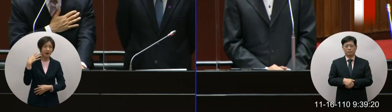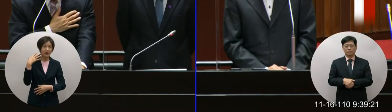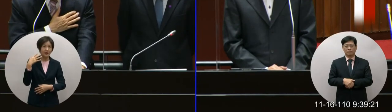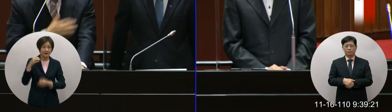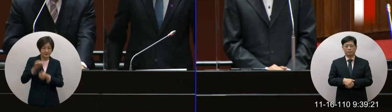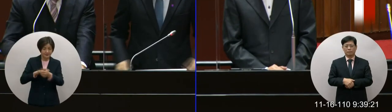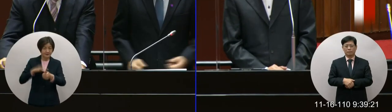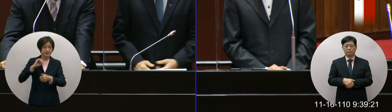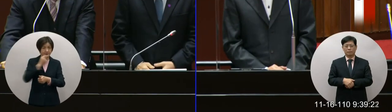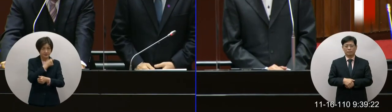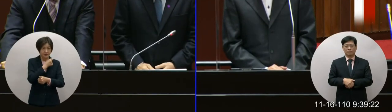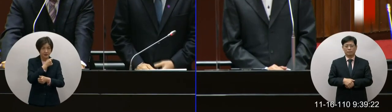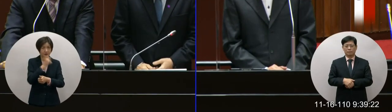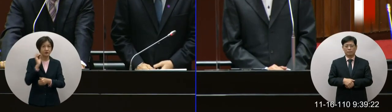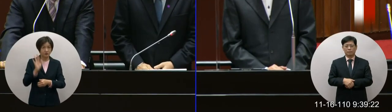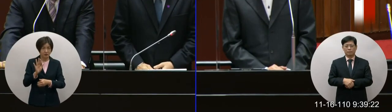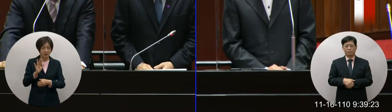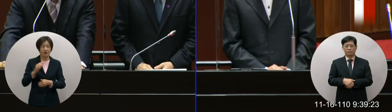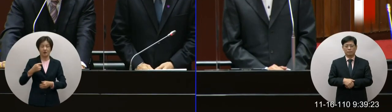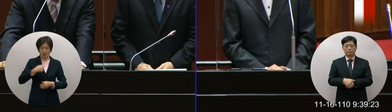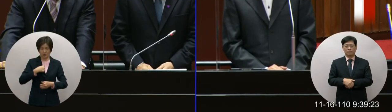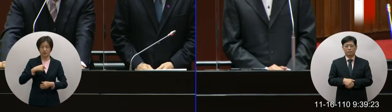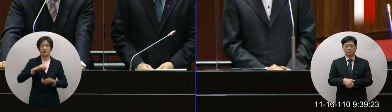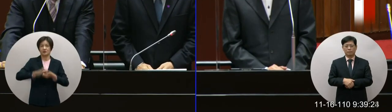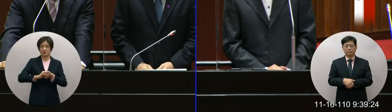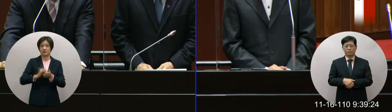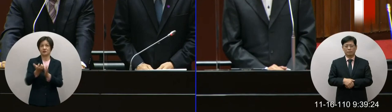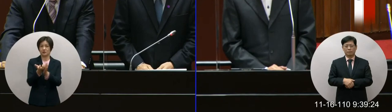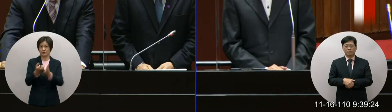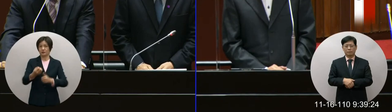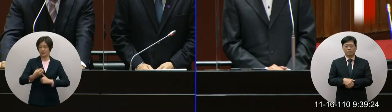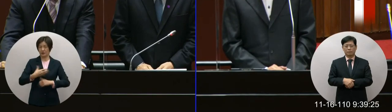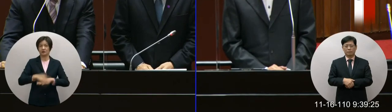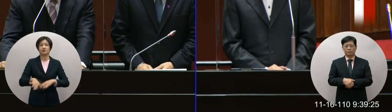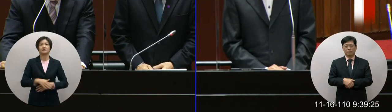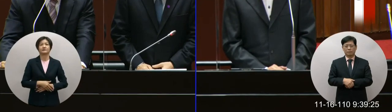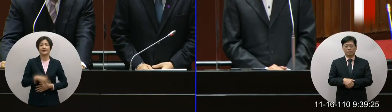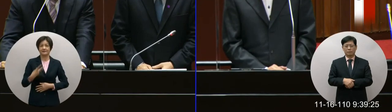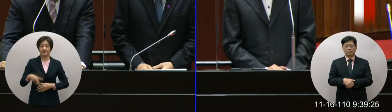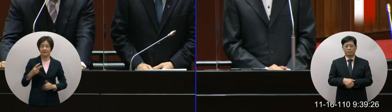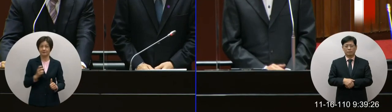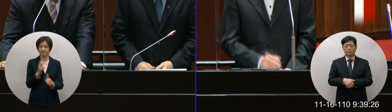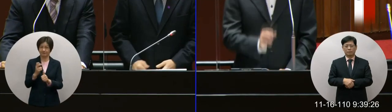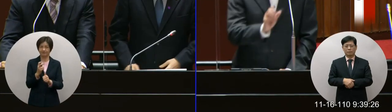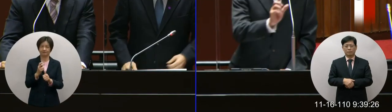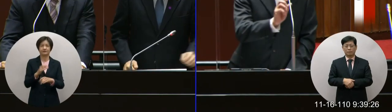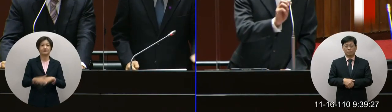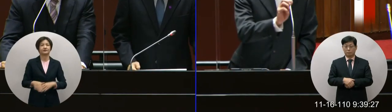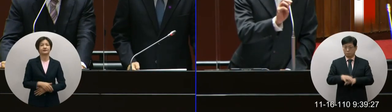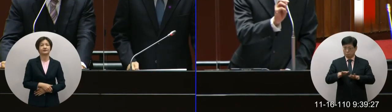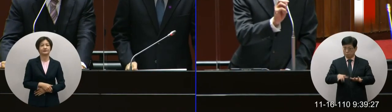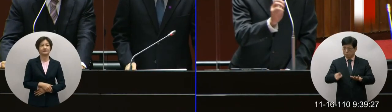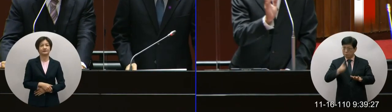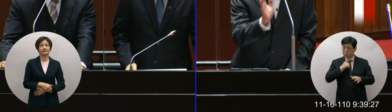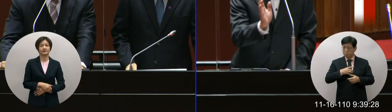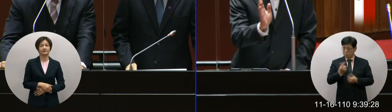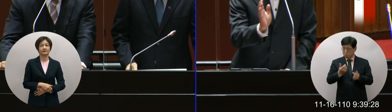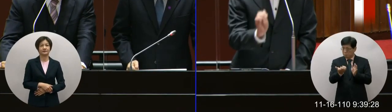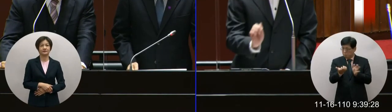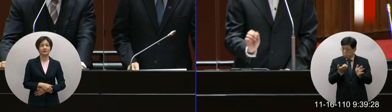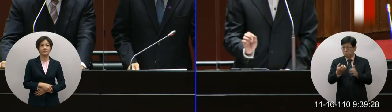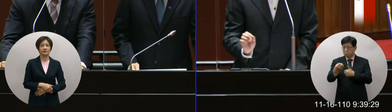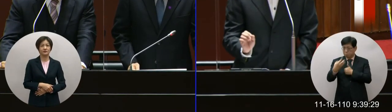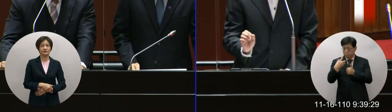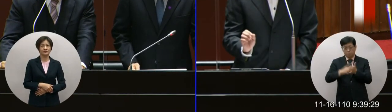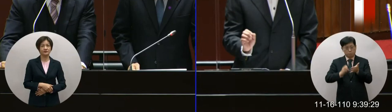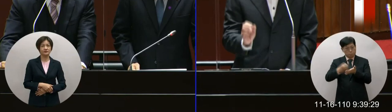国，那我们一定都会获得知道，而且清楚掌握。 是，那他说有事先有跟我们